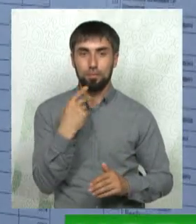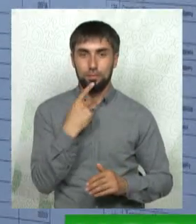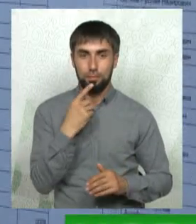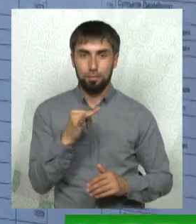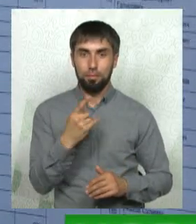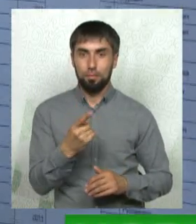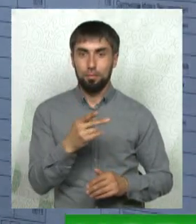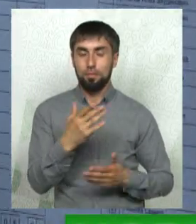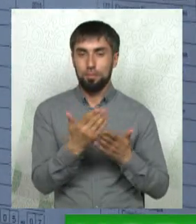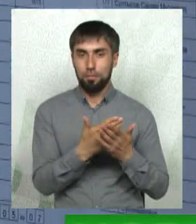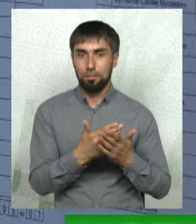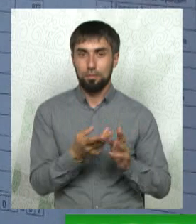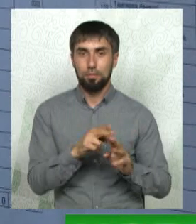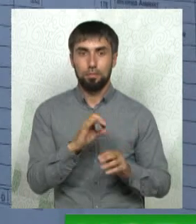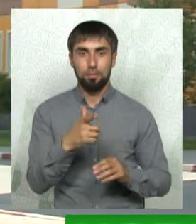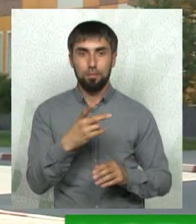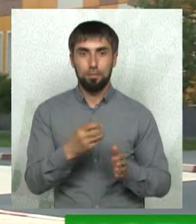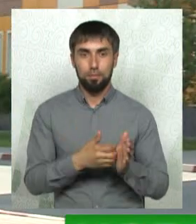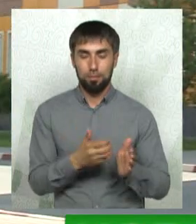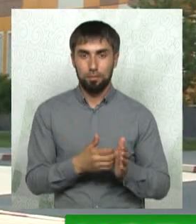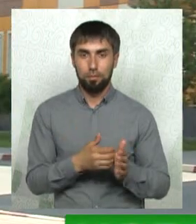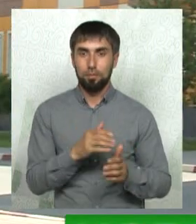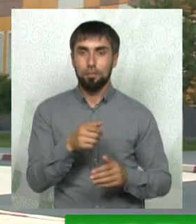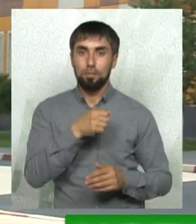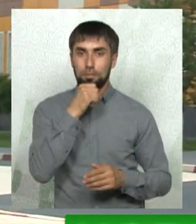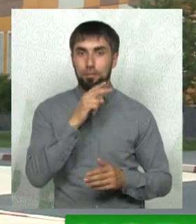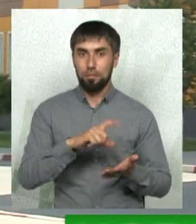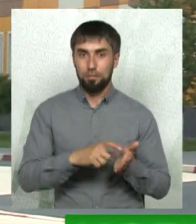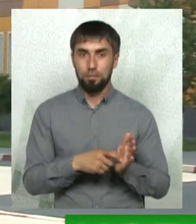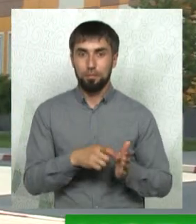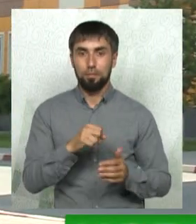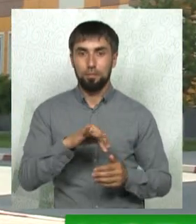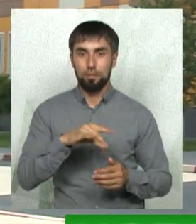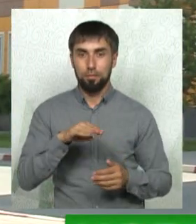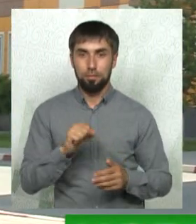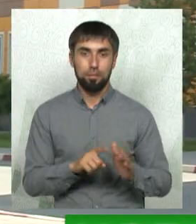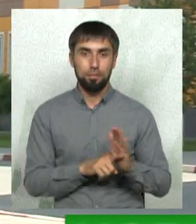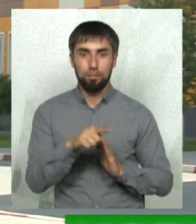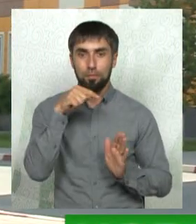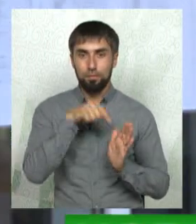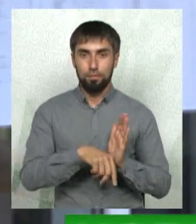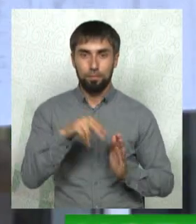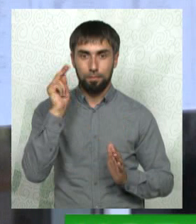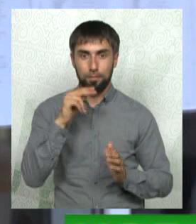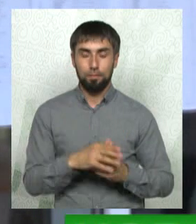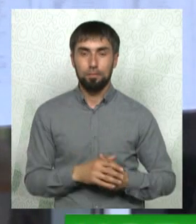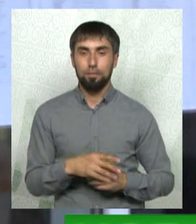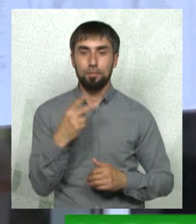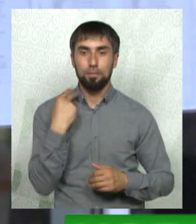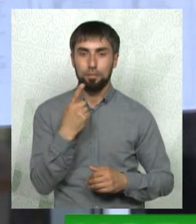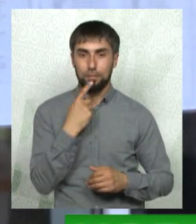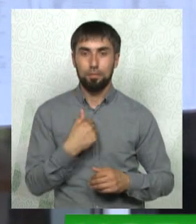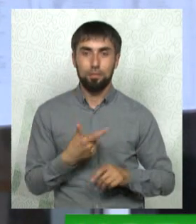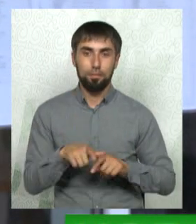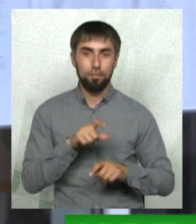Но одного кинематографа в ЕГЭ недостаточно. Уже в старших классах Аминта начала более глубокое изучение. Английский язык я очень